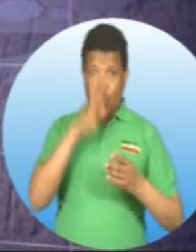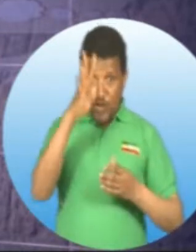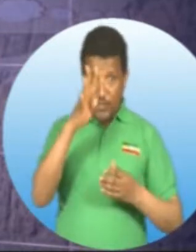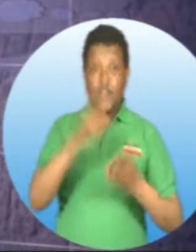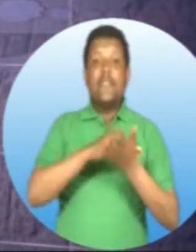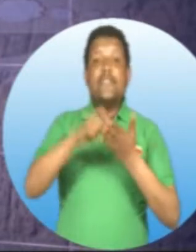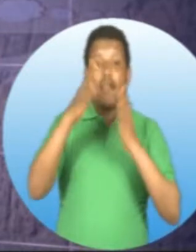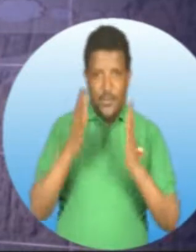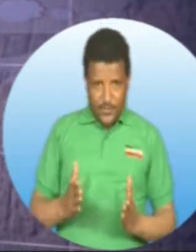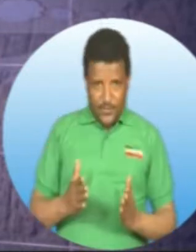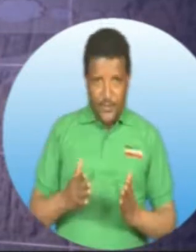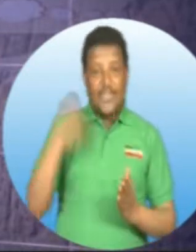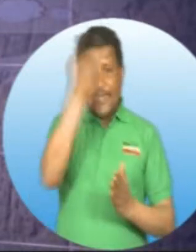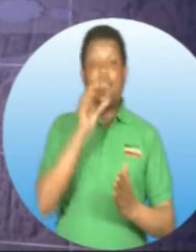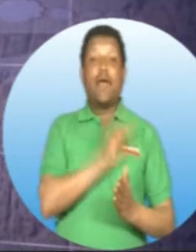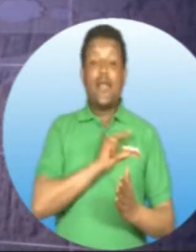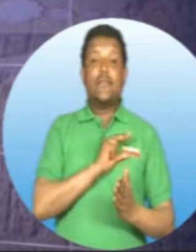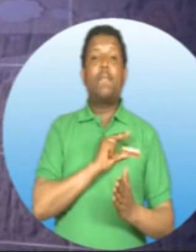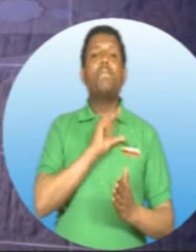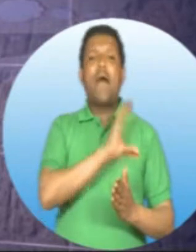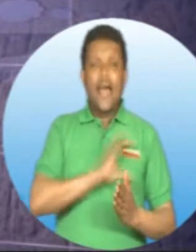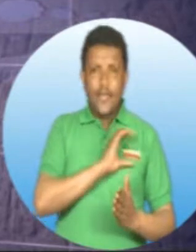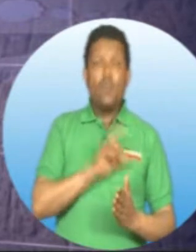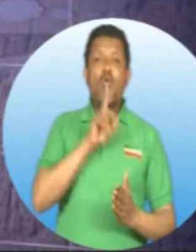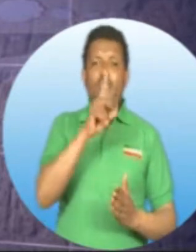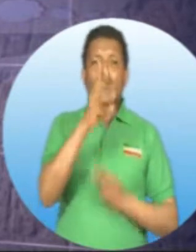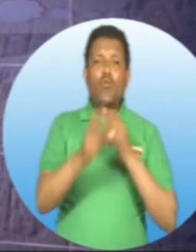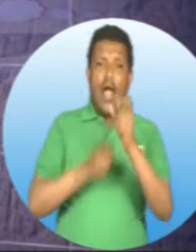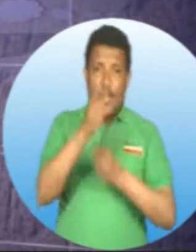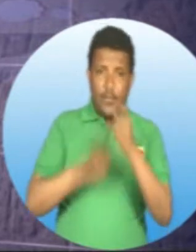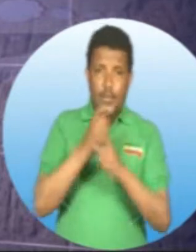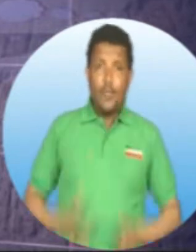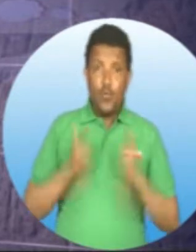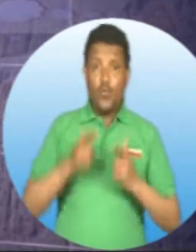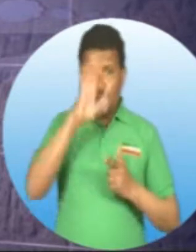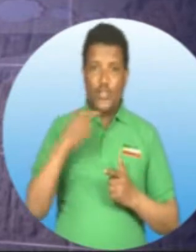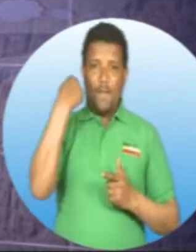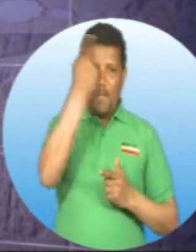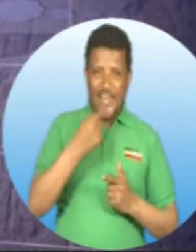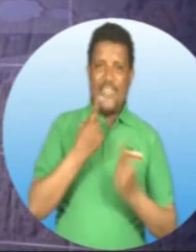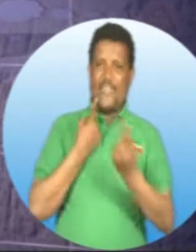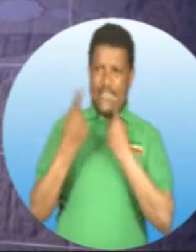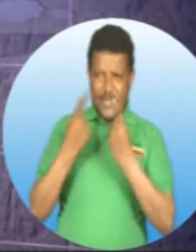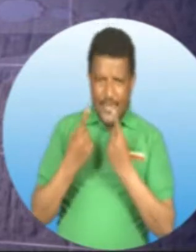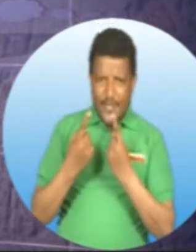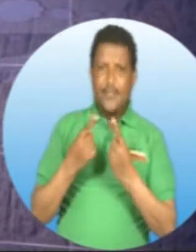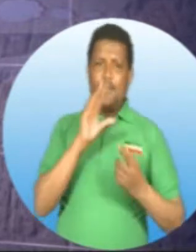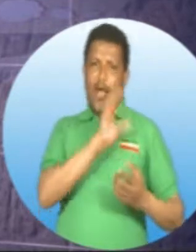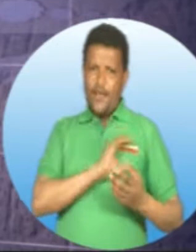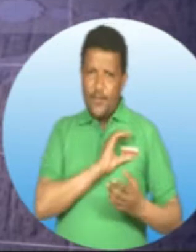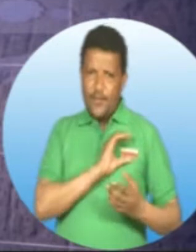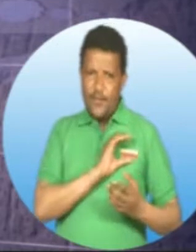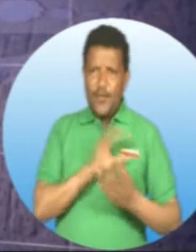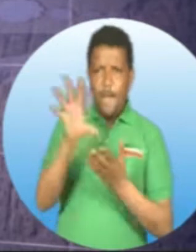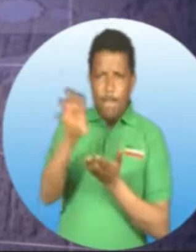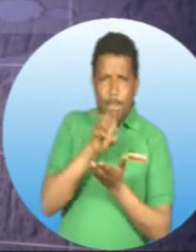የልብ ወለድ ደራሲ የገጽ አባሪያትን ባህሪ በእውኑ ዓለም ከሚኖሩ ሰዎች መልክ ንግግር